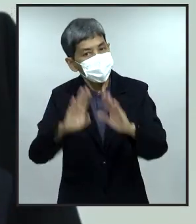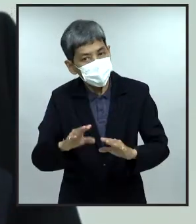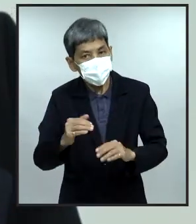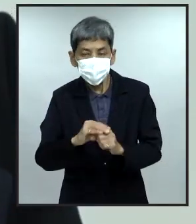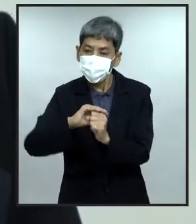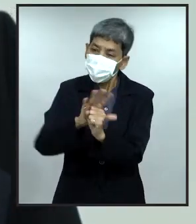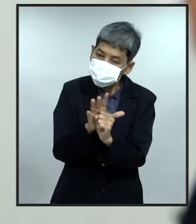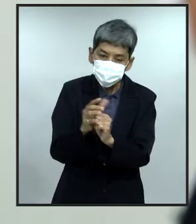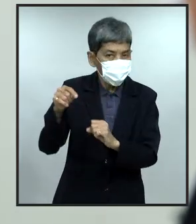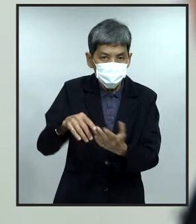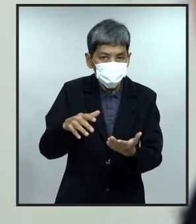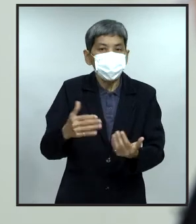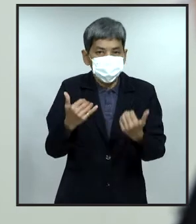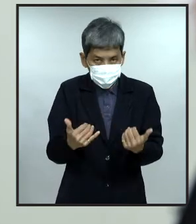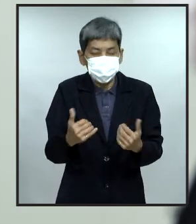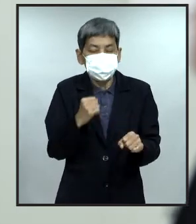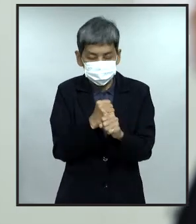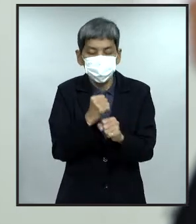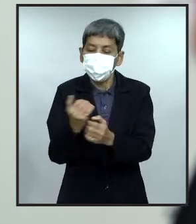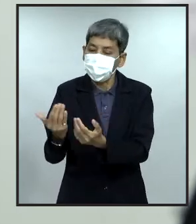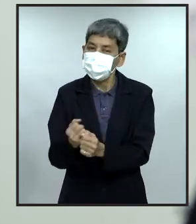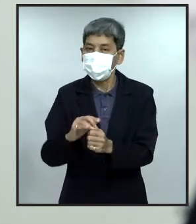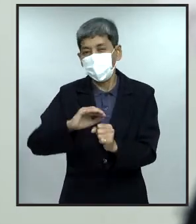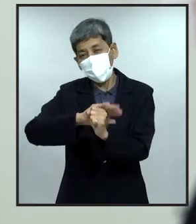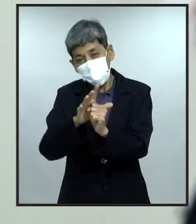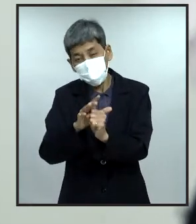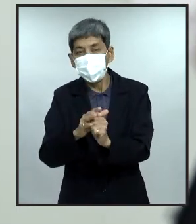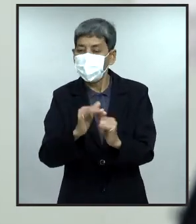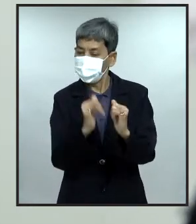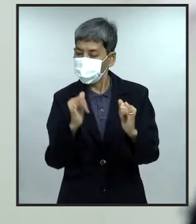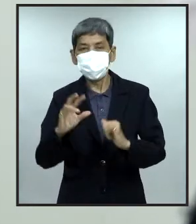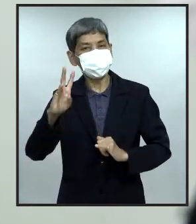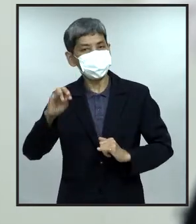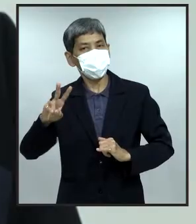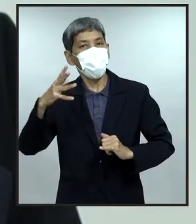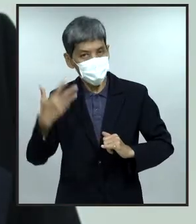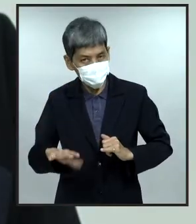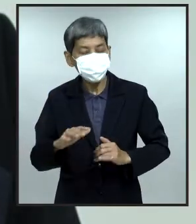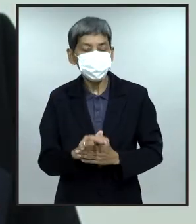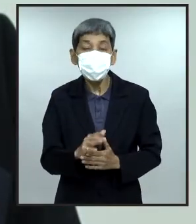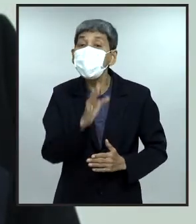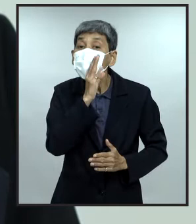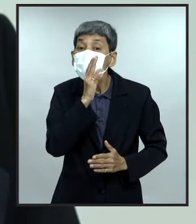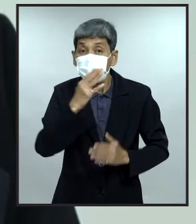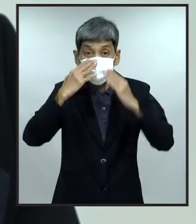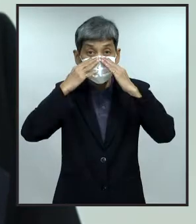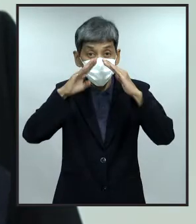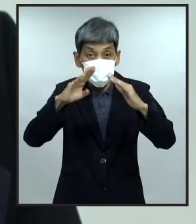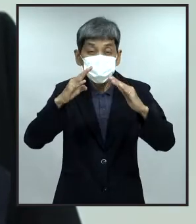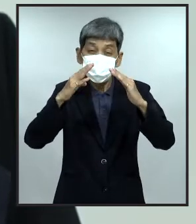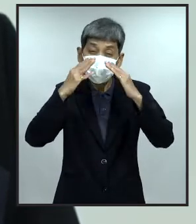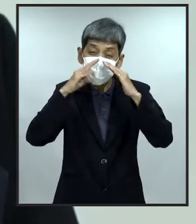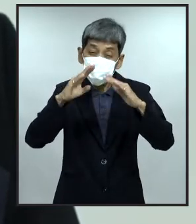ที่นี่เพราะว่า เป็นว่าตอนนี้เราทำรองรับไว้สำหรับ70กว่าเตียงใช่ไหมครับ ก็ถ้าเผื่อคนตาบอดยังไง